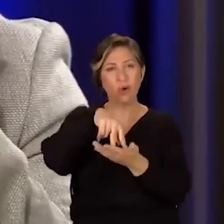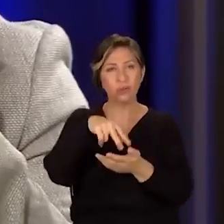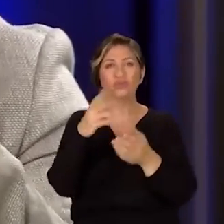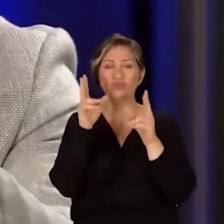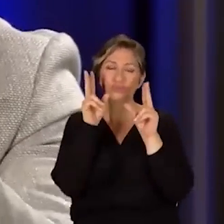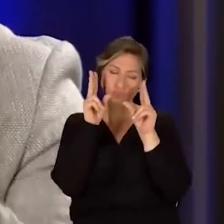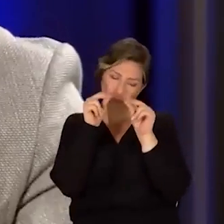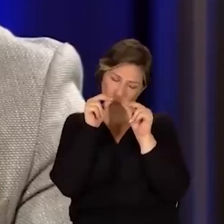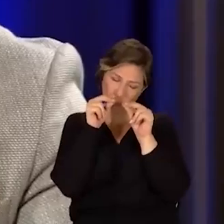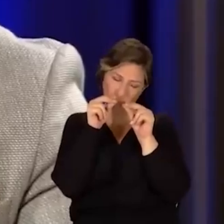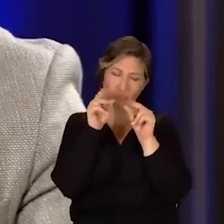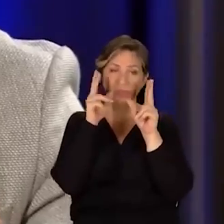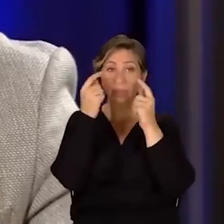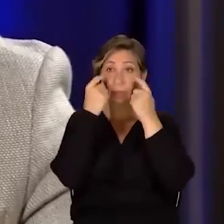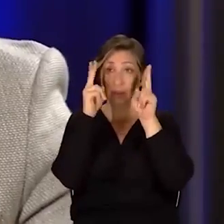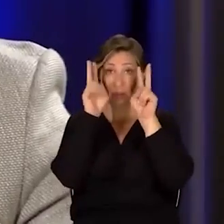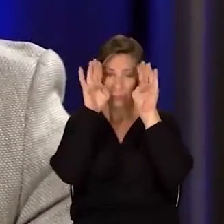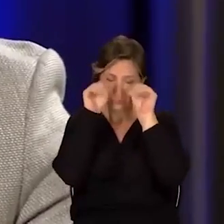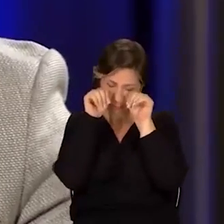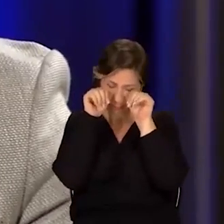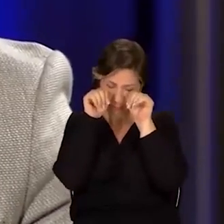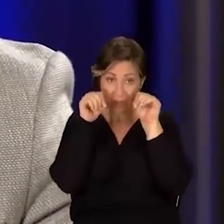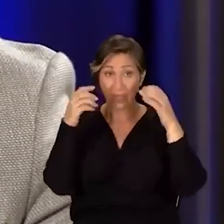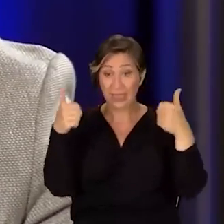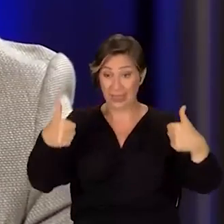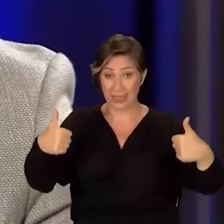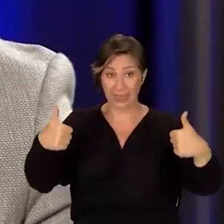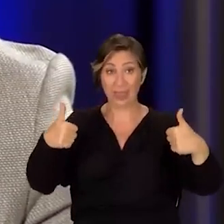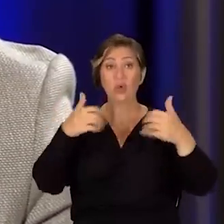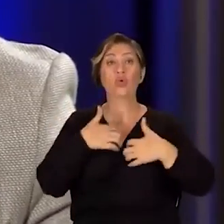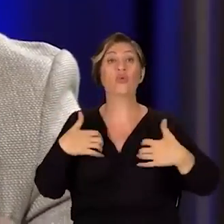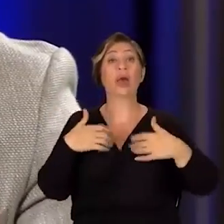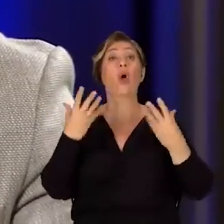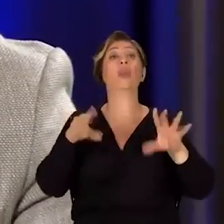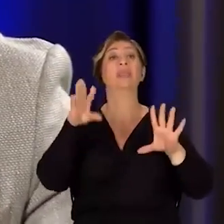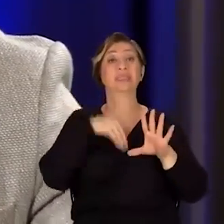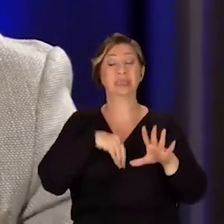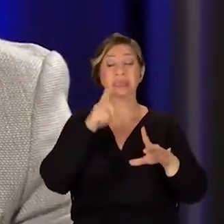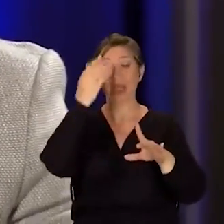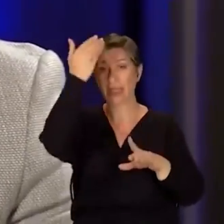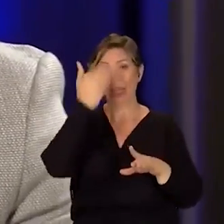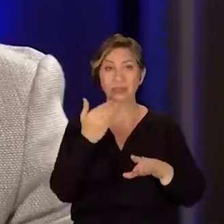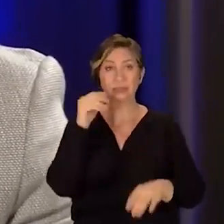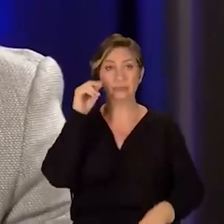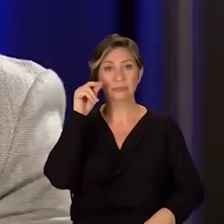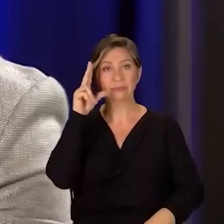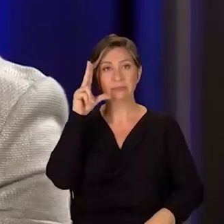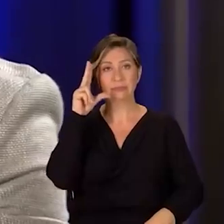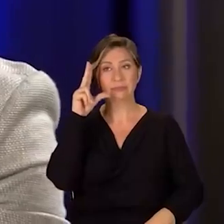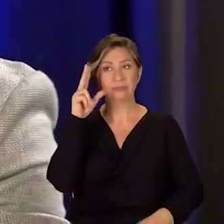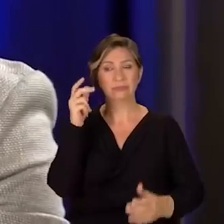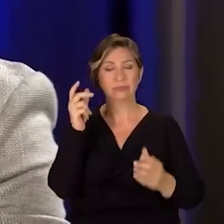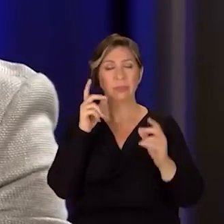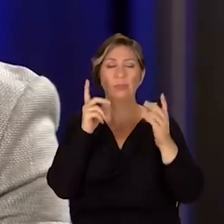göz uyuyor. Yani çift gözünü kapatıp duyuyor. Ama bunlar kendisini güvende hissetmedikleri için beynin tek yarısıyla uyuyorlar. ve diğer